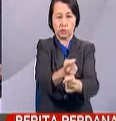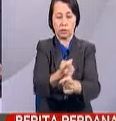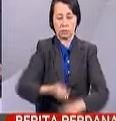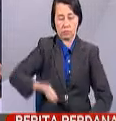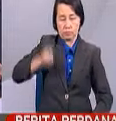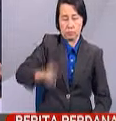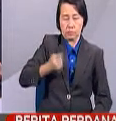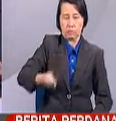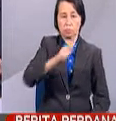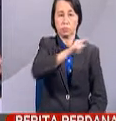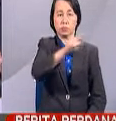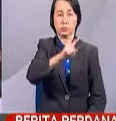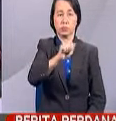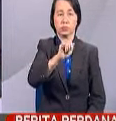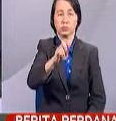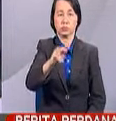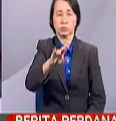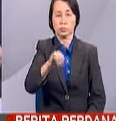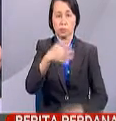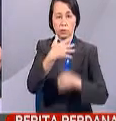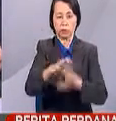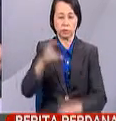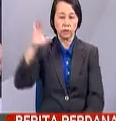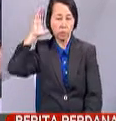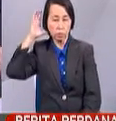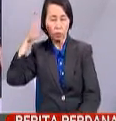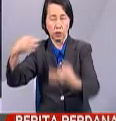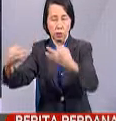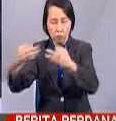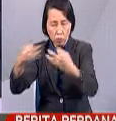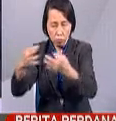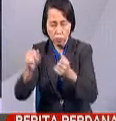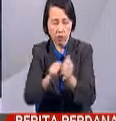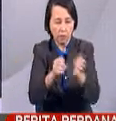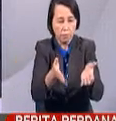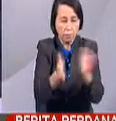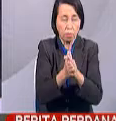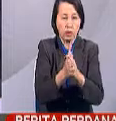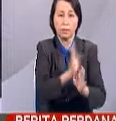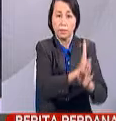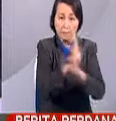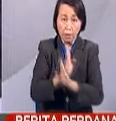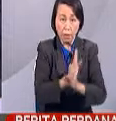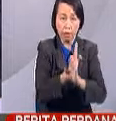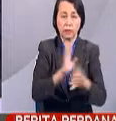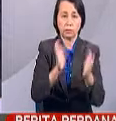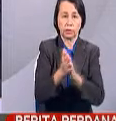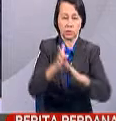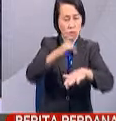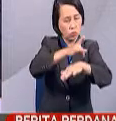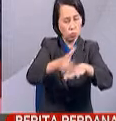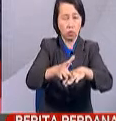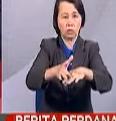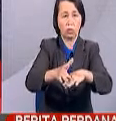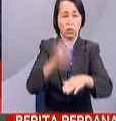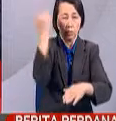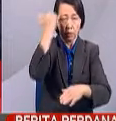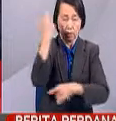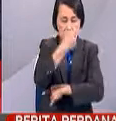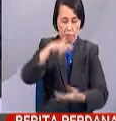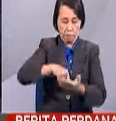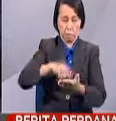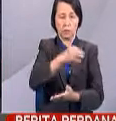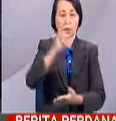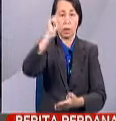Hakim Mohamad Zaini mazlan selepas mendengar hujah dan permohonan pihak pembelaan supaya mengosongkan perbicaraan hari ini dan